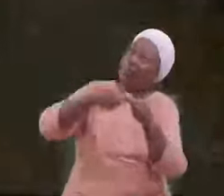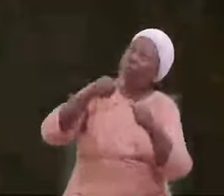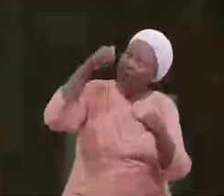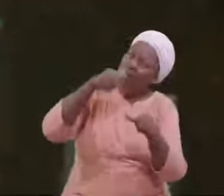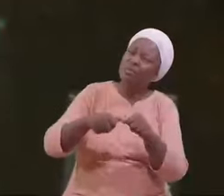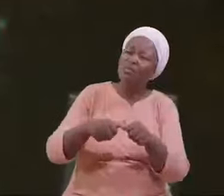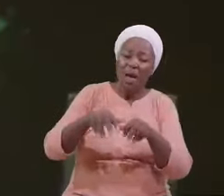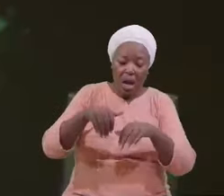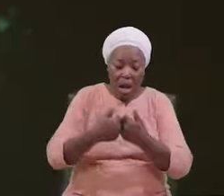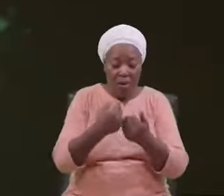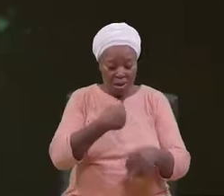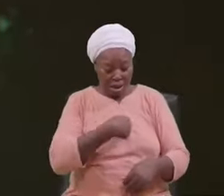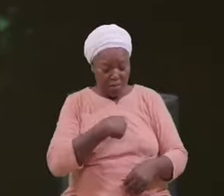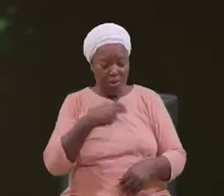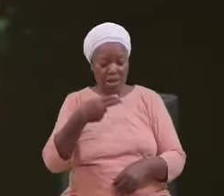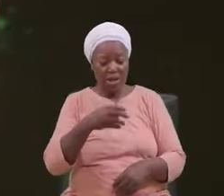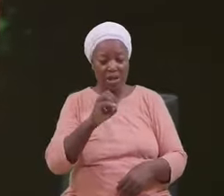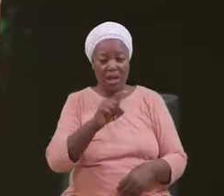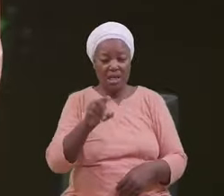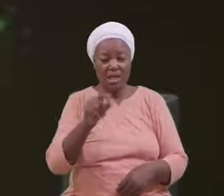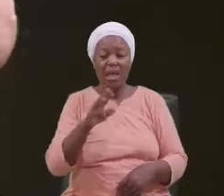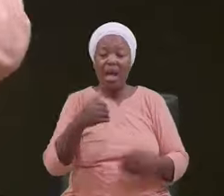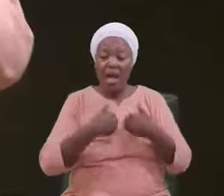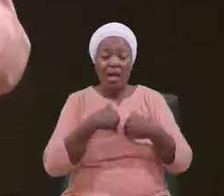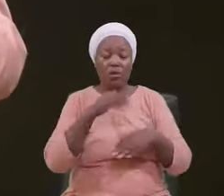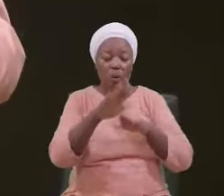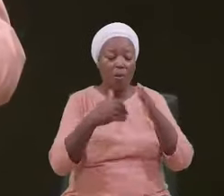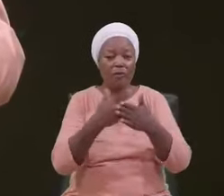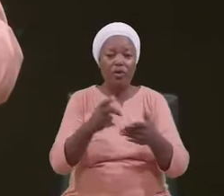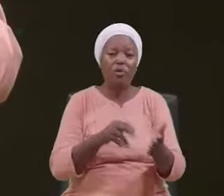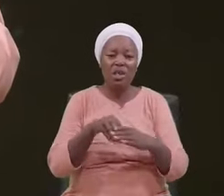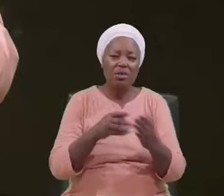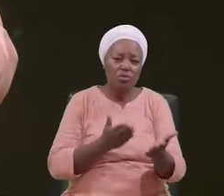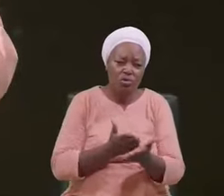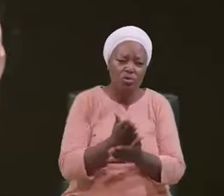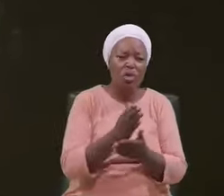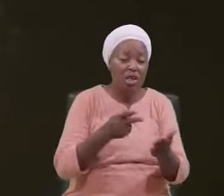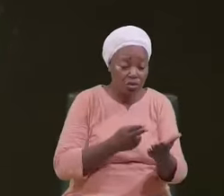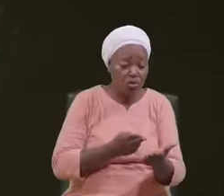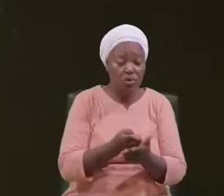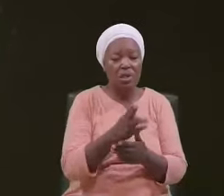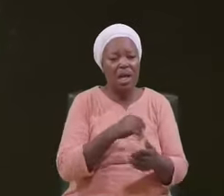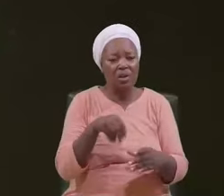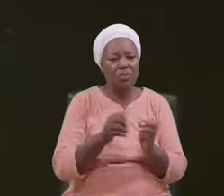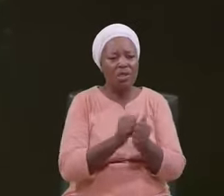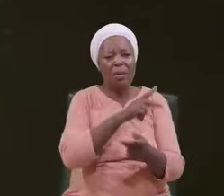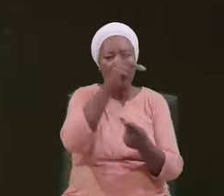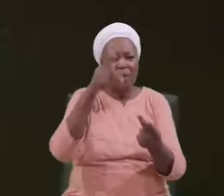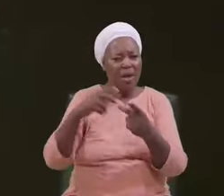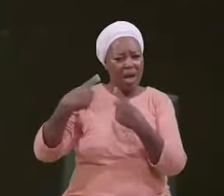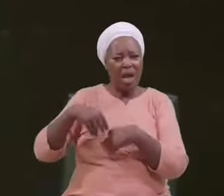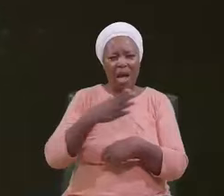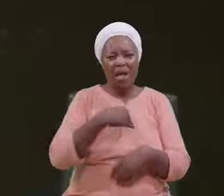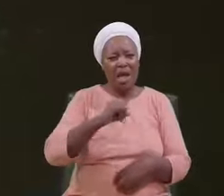j'ai marché devant ta face avec fidélité et intégrité de cœur et que j'ai fait ce qui est